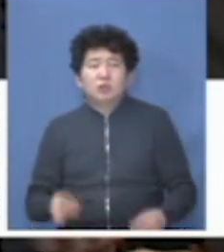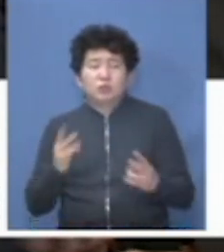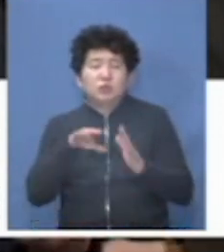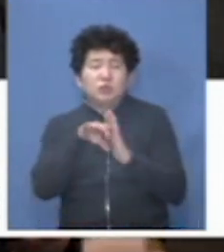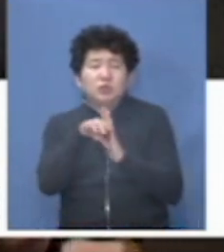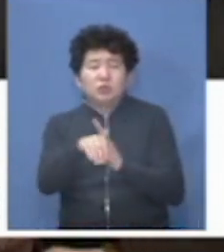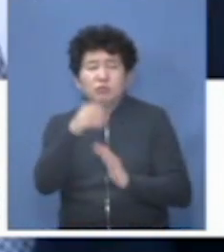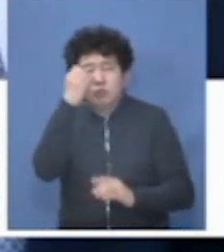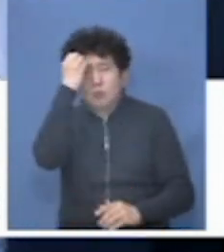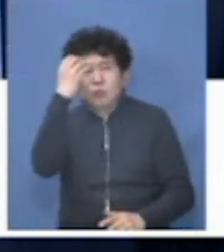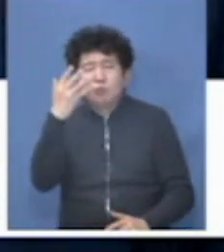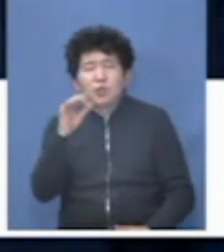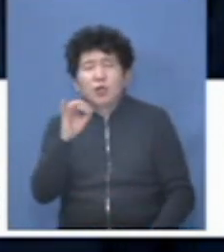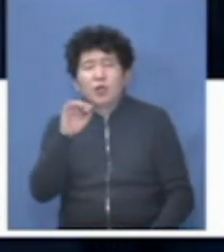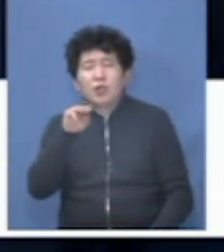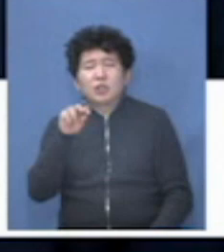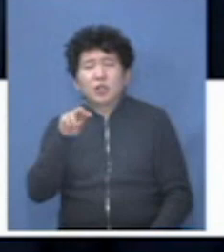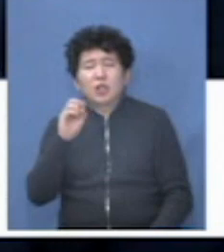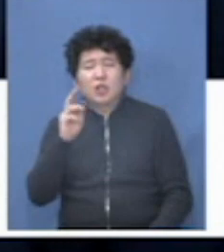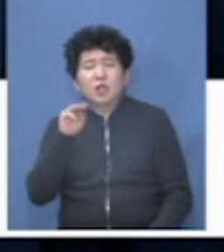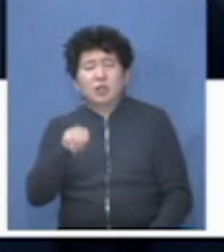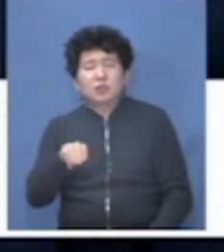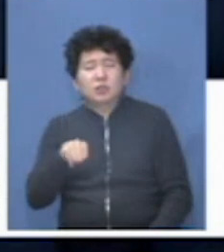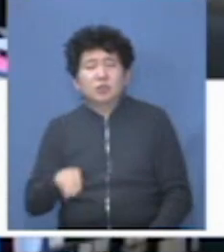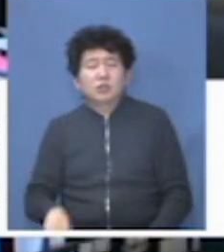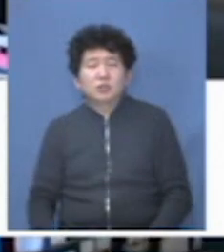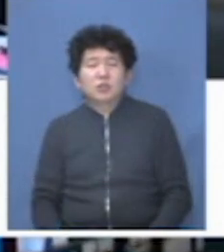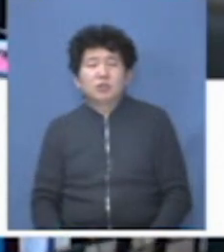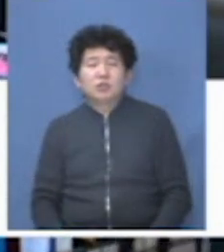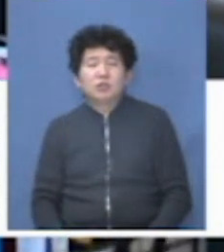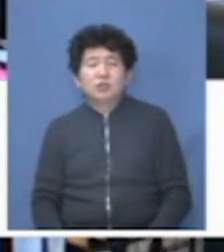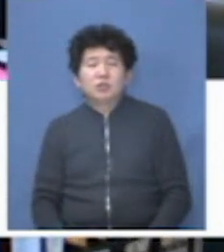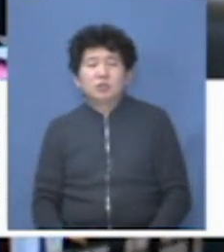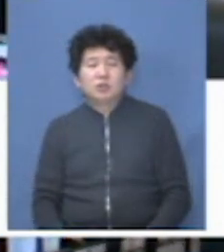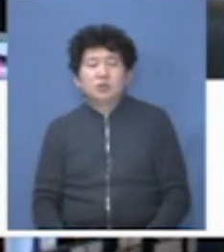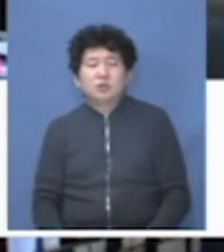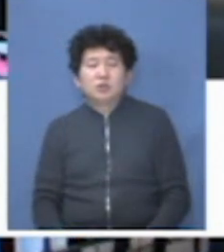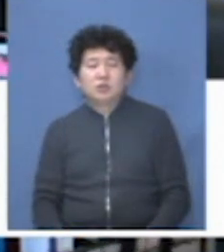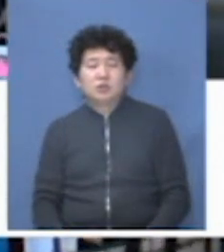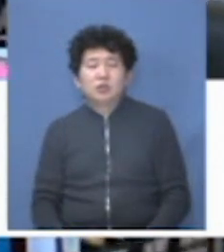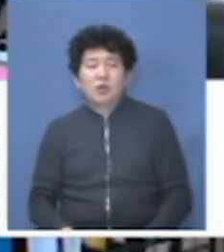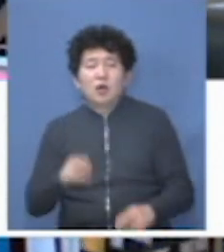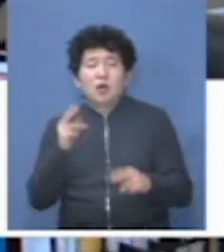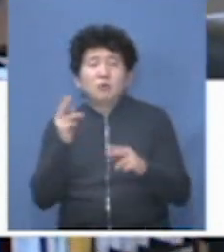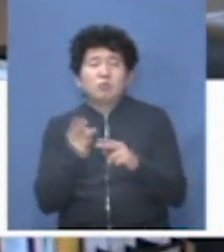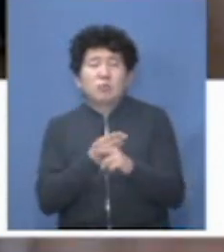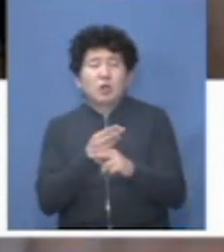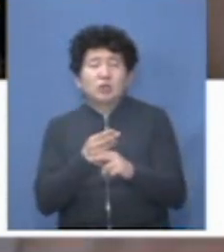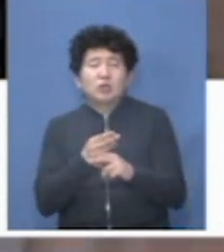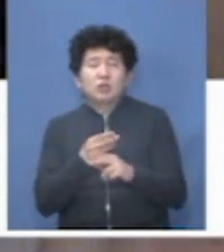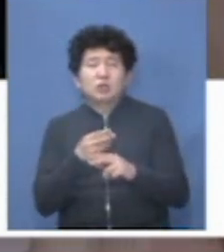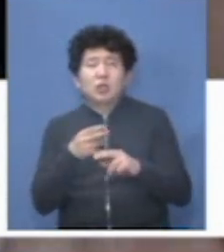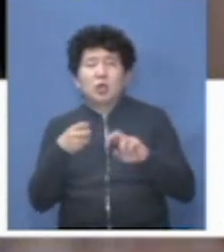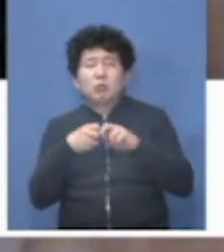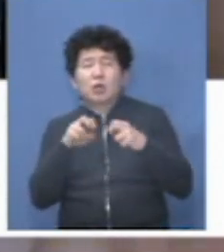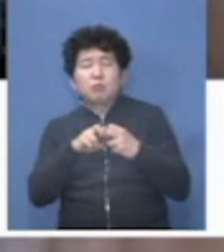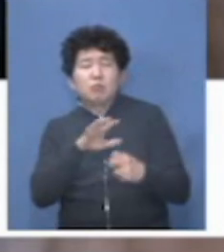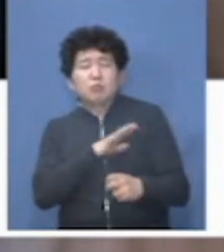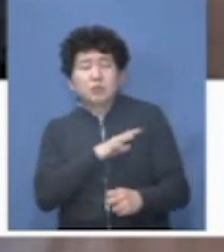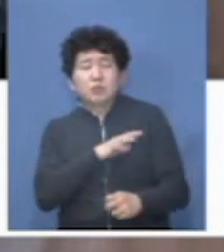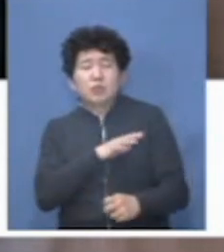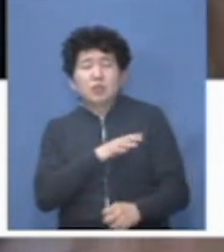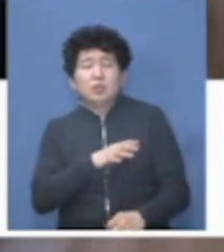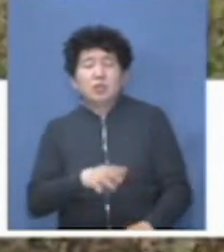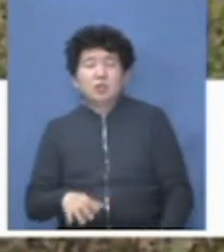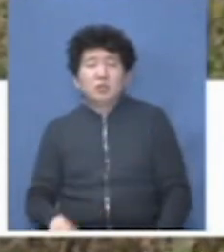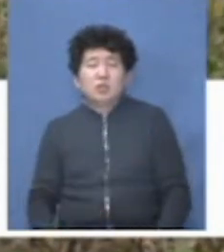маңызды. Мекеме мамандары биыл жылыту маусымын сын қатерсіз өтті. Ендігі мақсат алдағы маусымға дайындықты сәтті іске